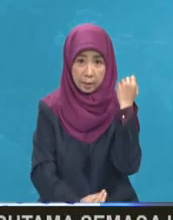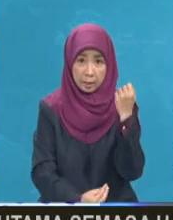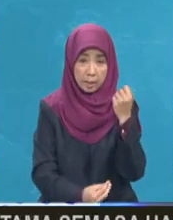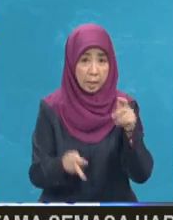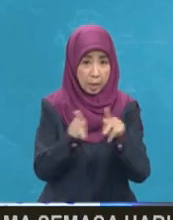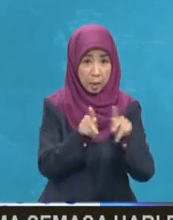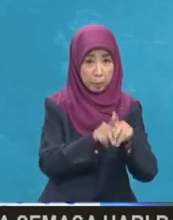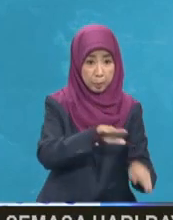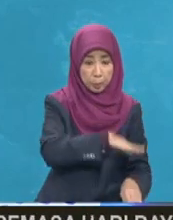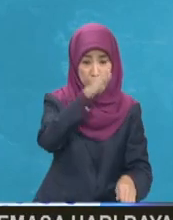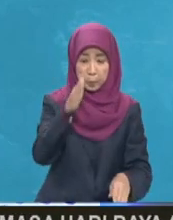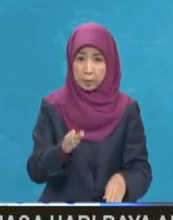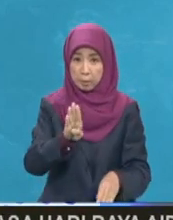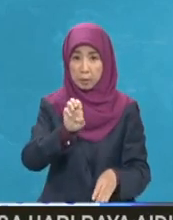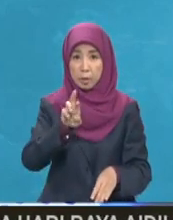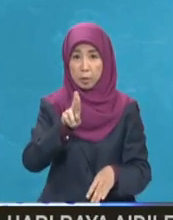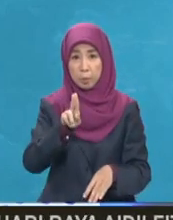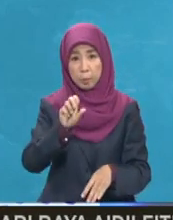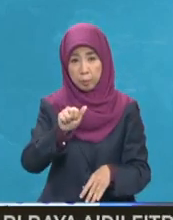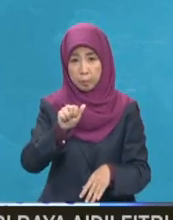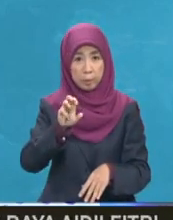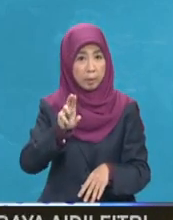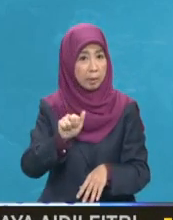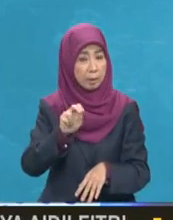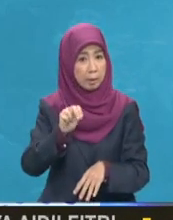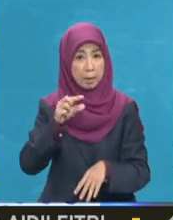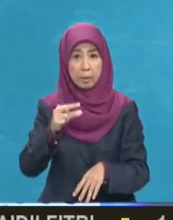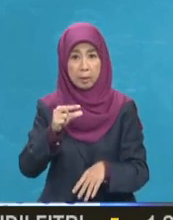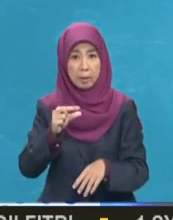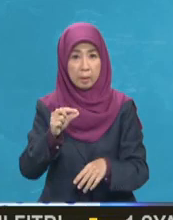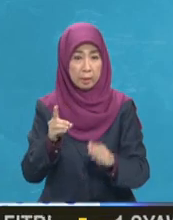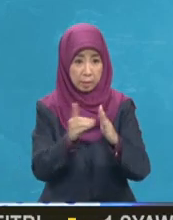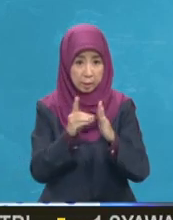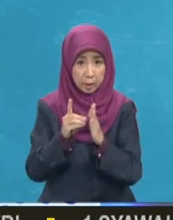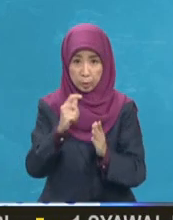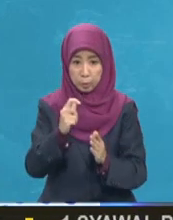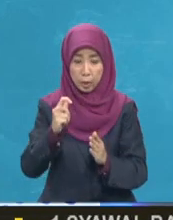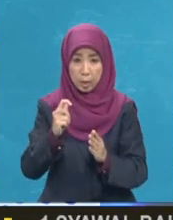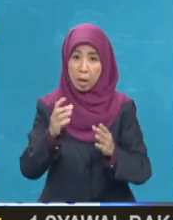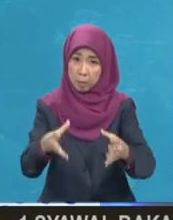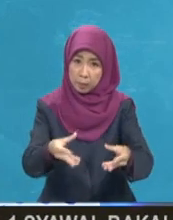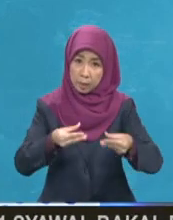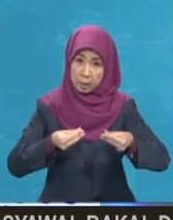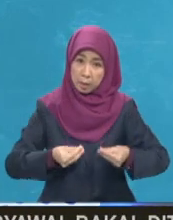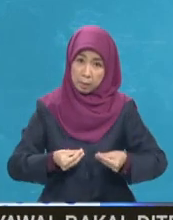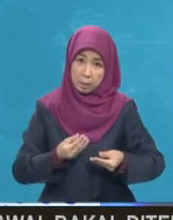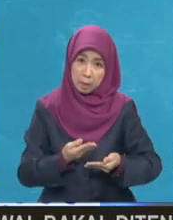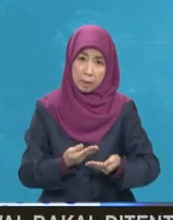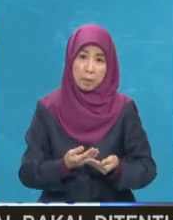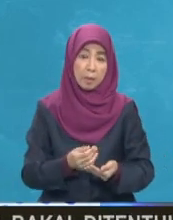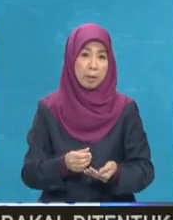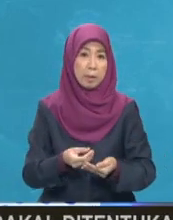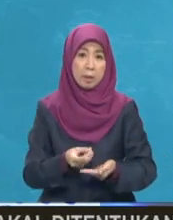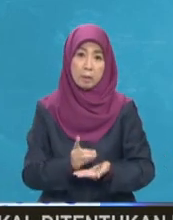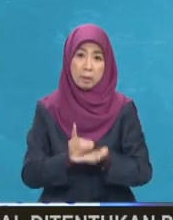kampung Bukit Beruang dan rancangan rumah negara Bukit Beruang daerah tutong juga menerima sumbangan bantuan amal Sempena hari raya